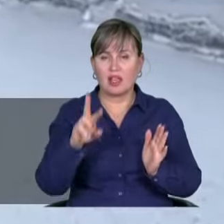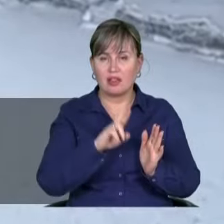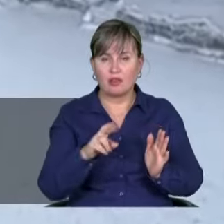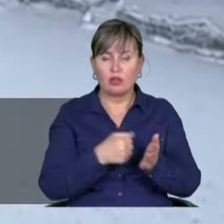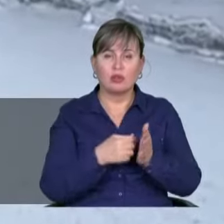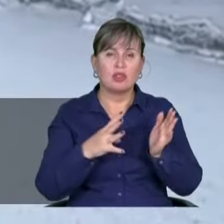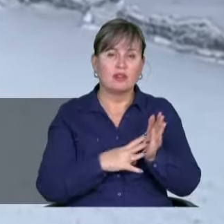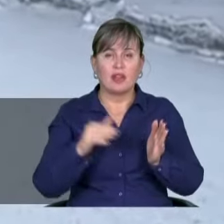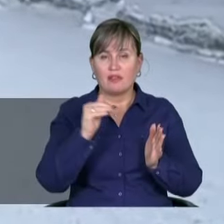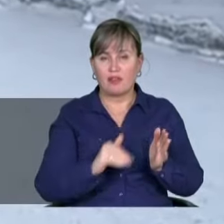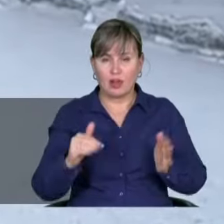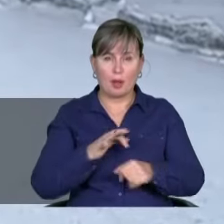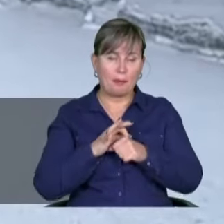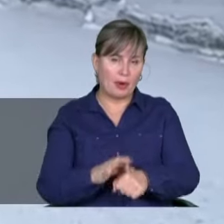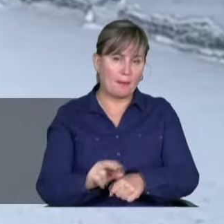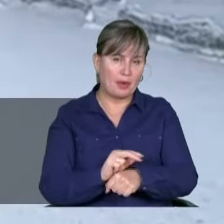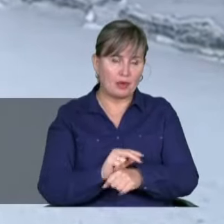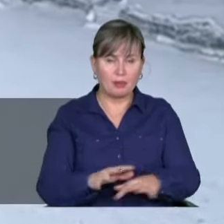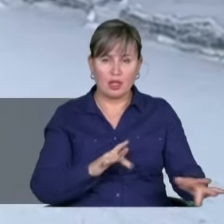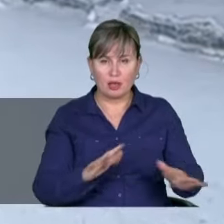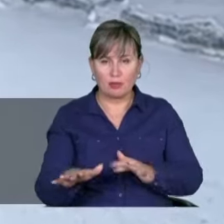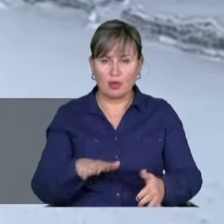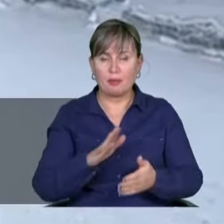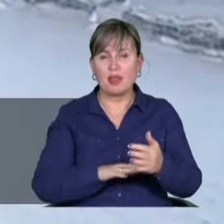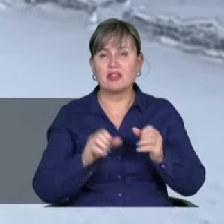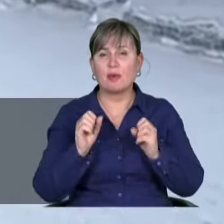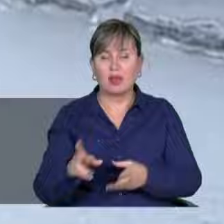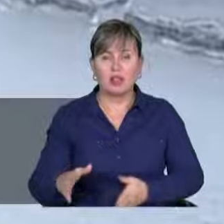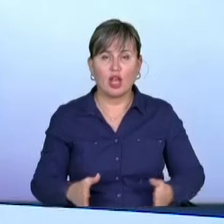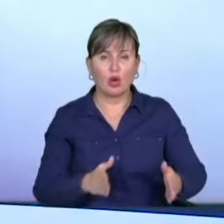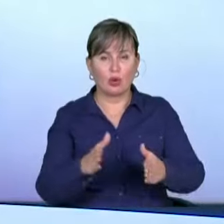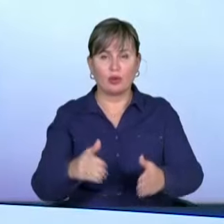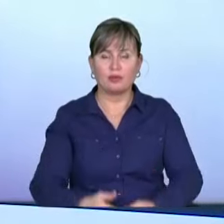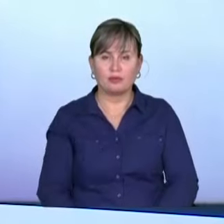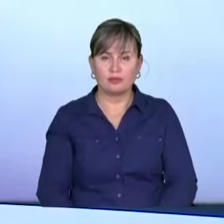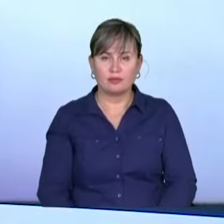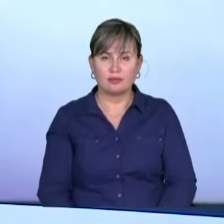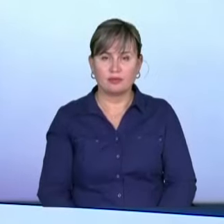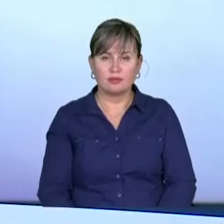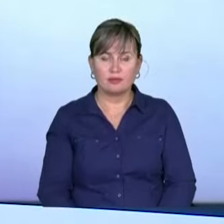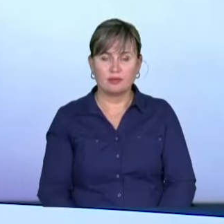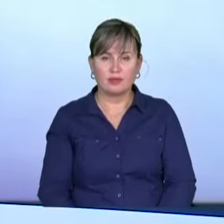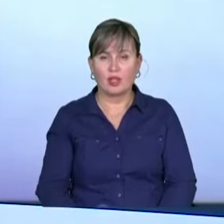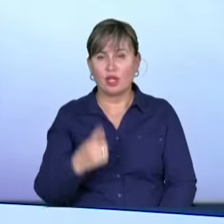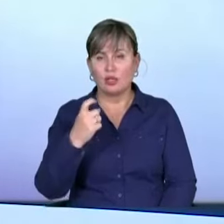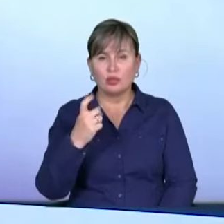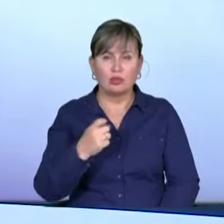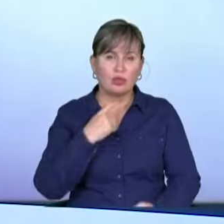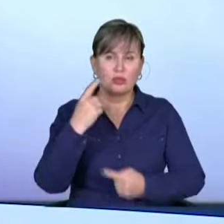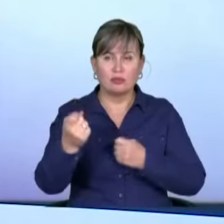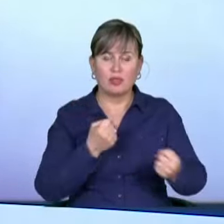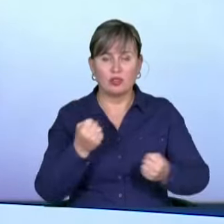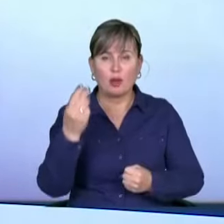9 февраля проводим профилактическое мероприятие по безопасности дорог. Сотни дальнобойщиков